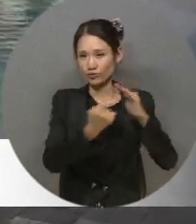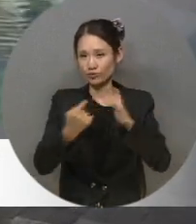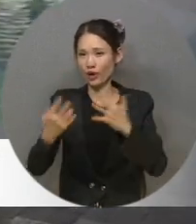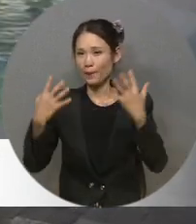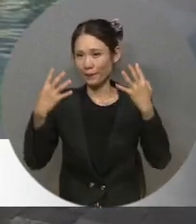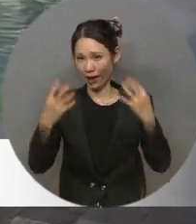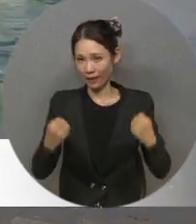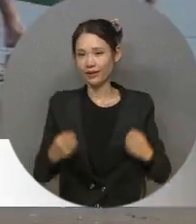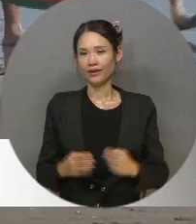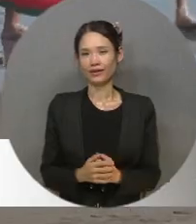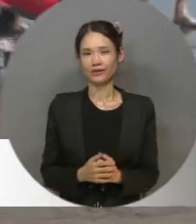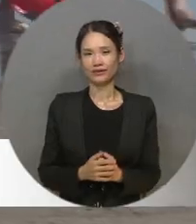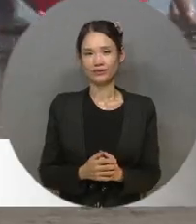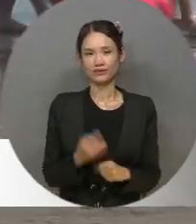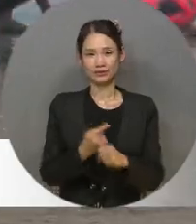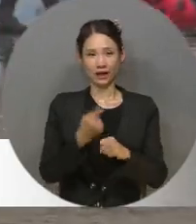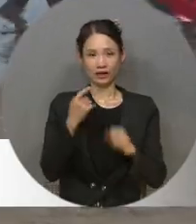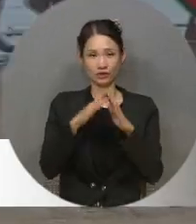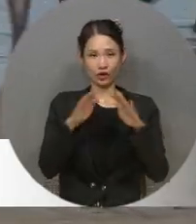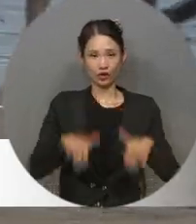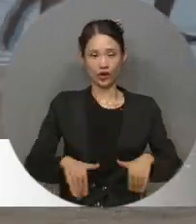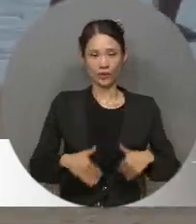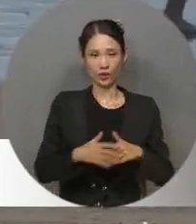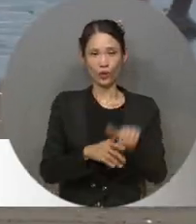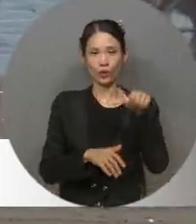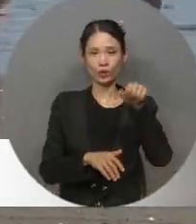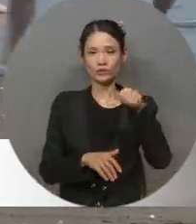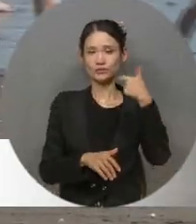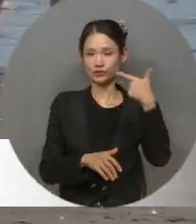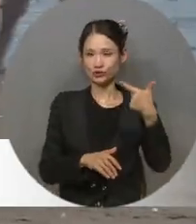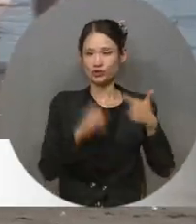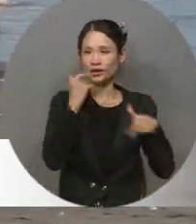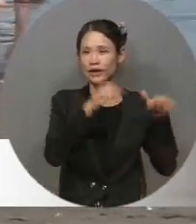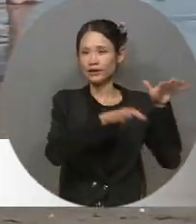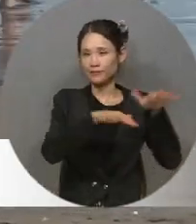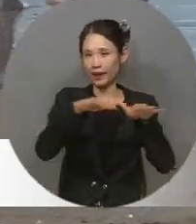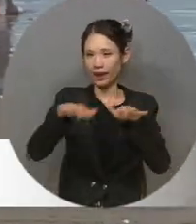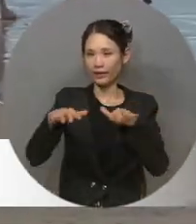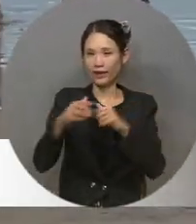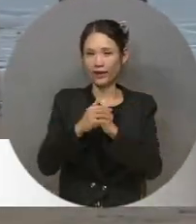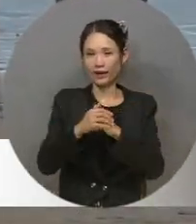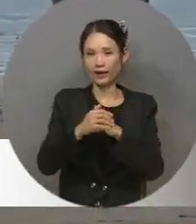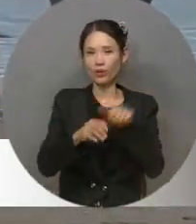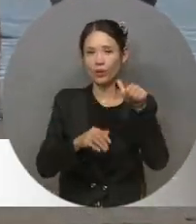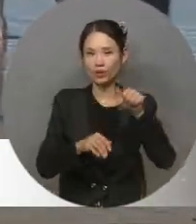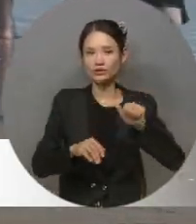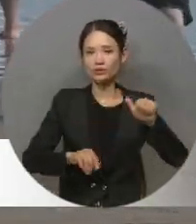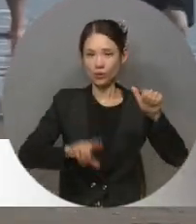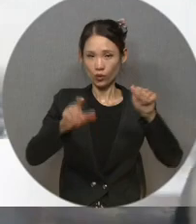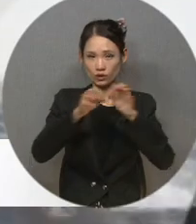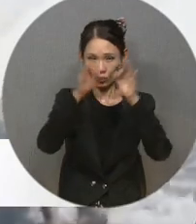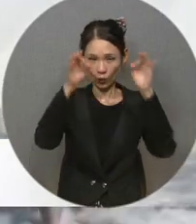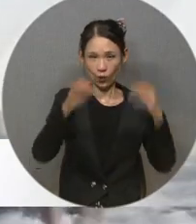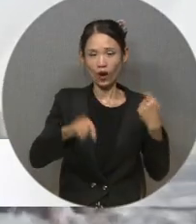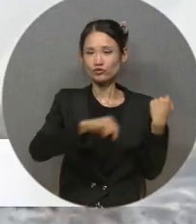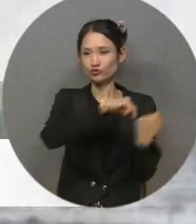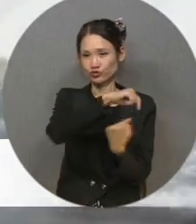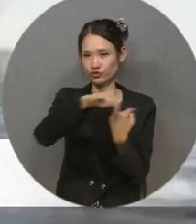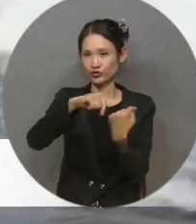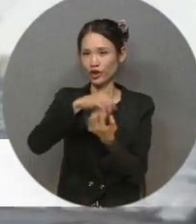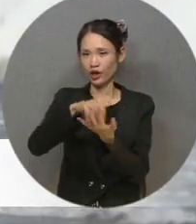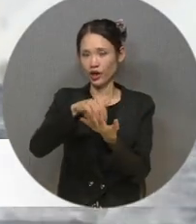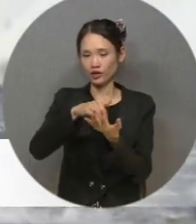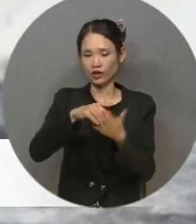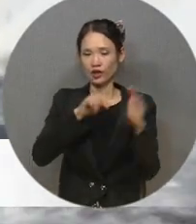북적입니다. 지난해 전남에서는 56개소 해수욕장이 55일 동안 운영해 65만여